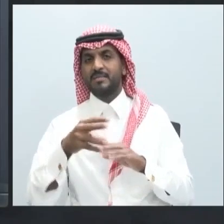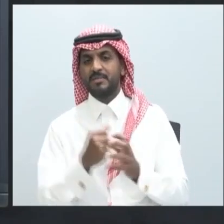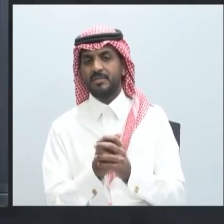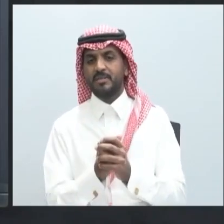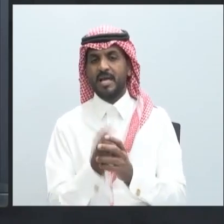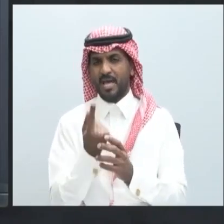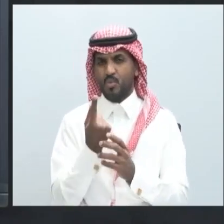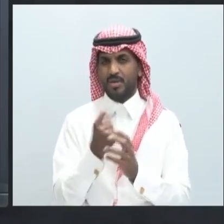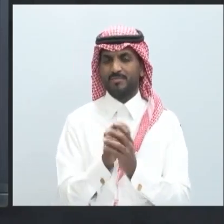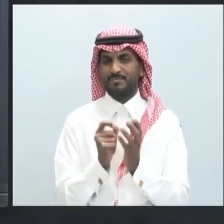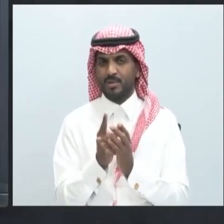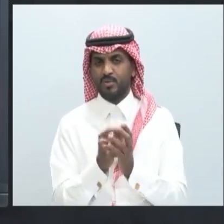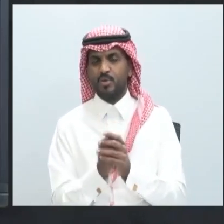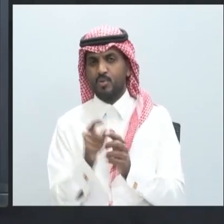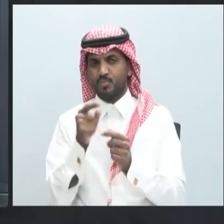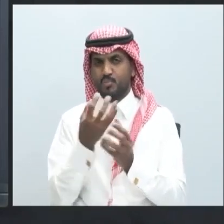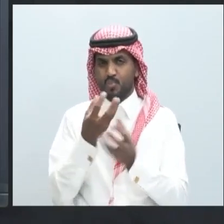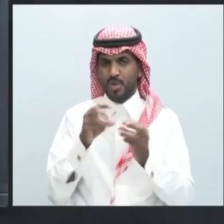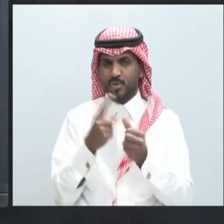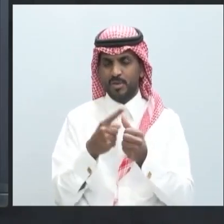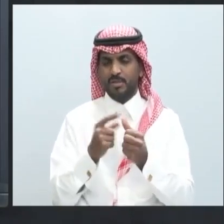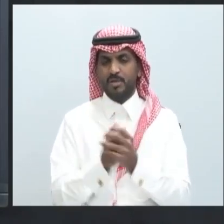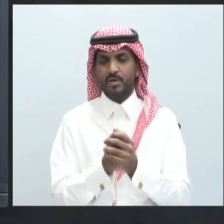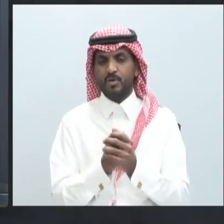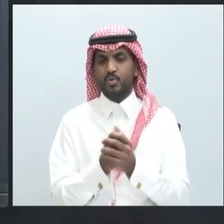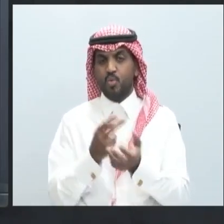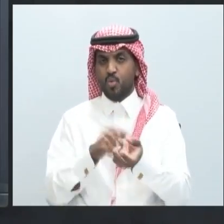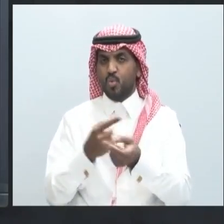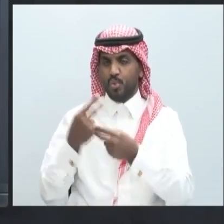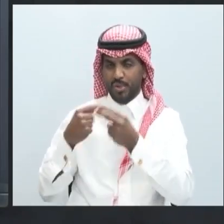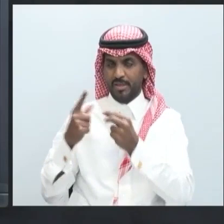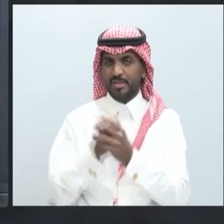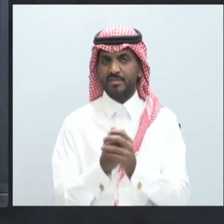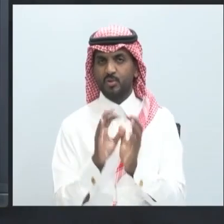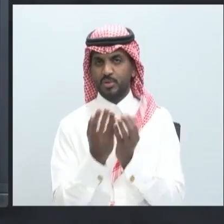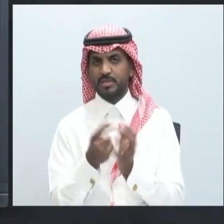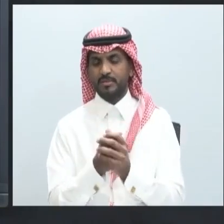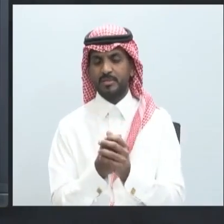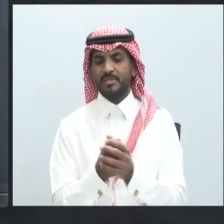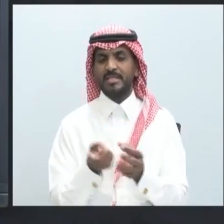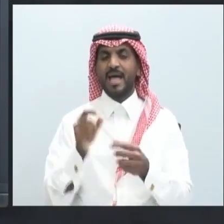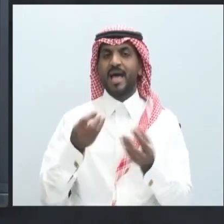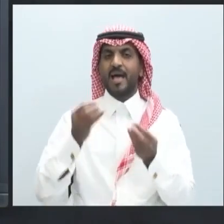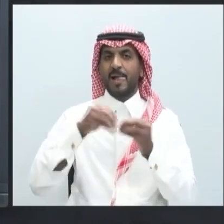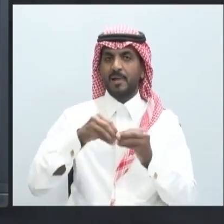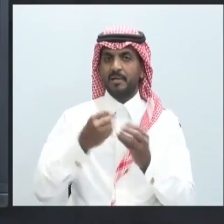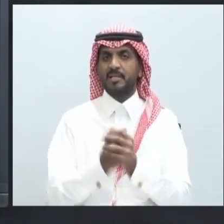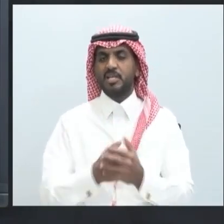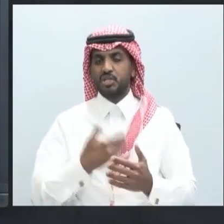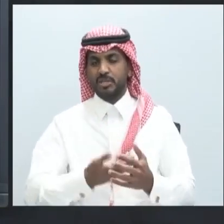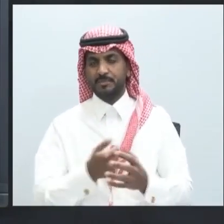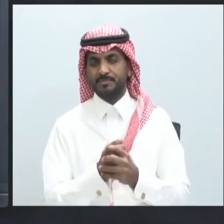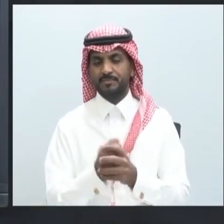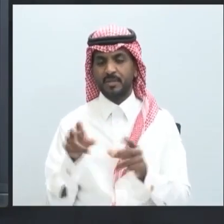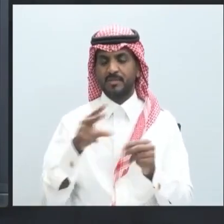حيوان منوي واحد وبويضه واحده اذا ورث لهذه الكتلتين التي انقسمت داخل الجنين نفس الصفات